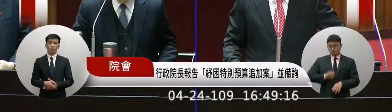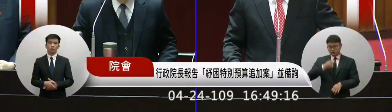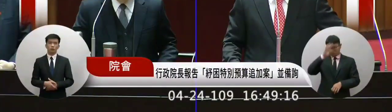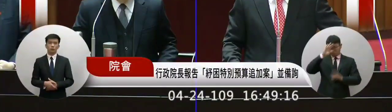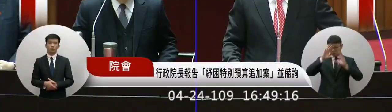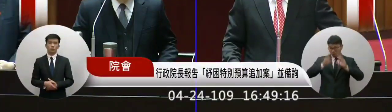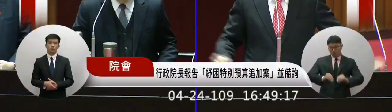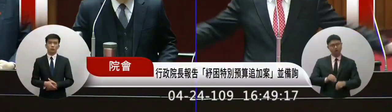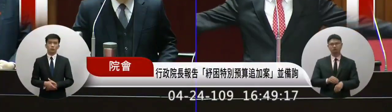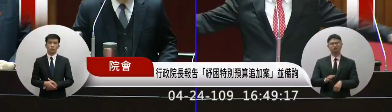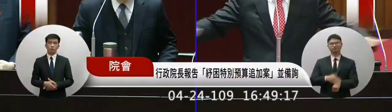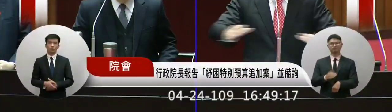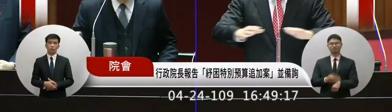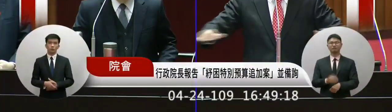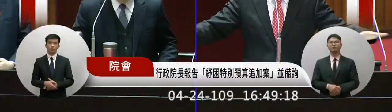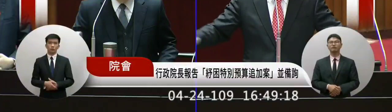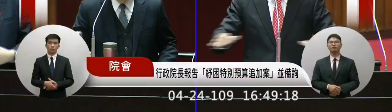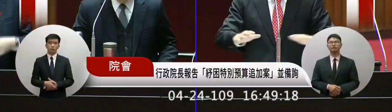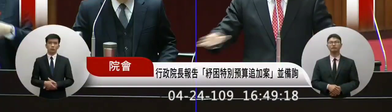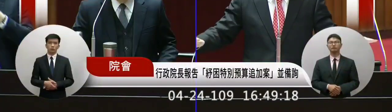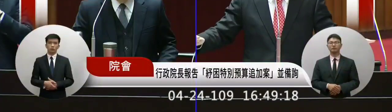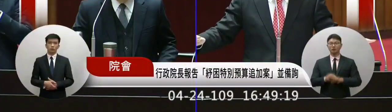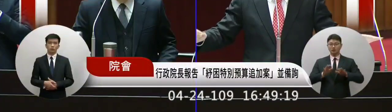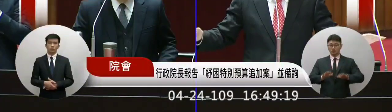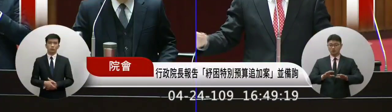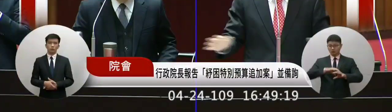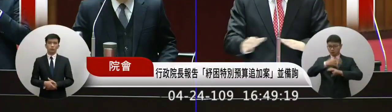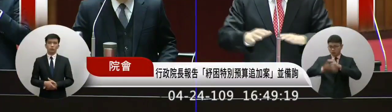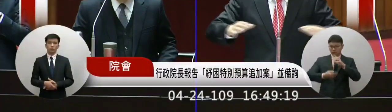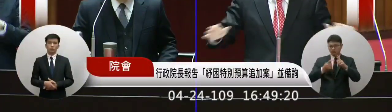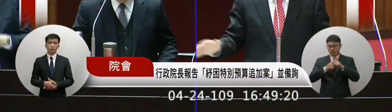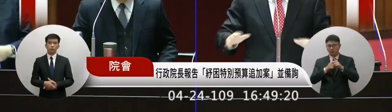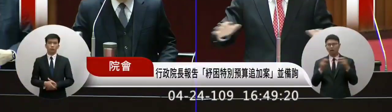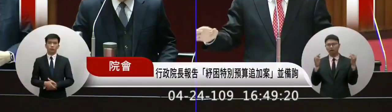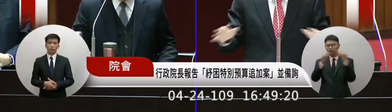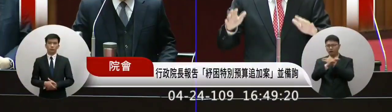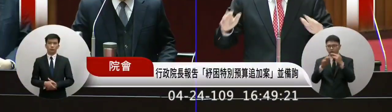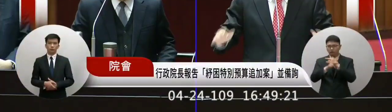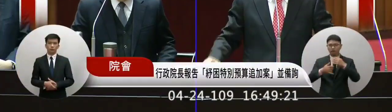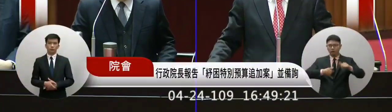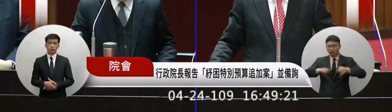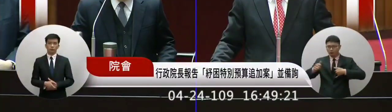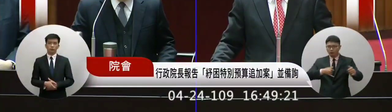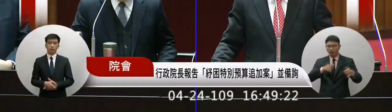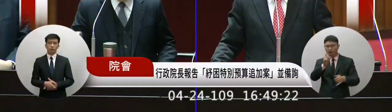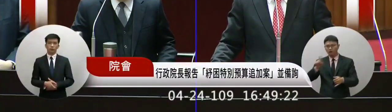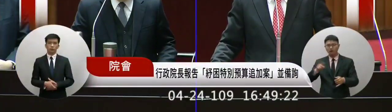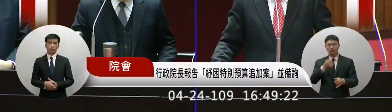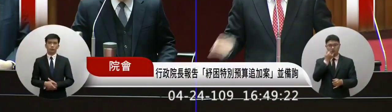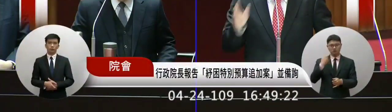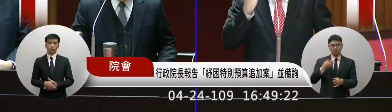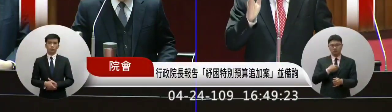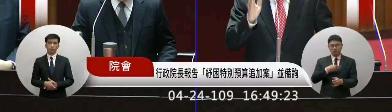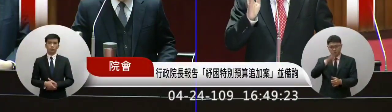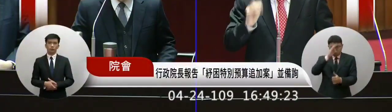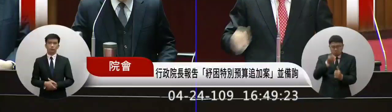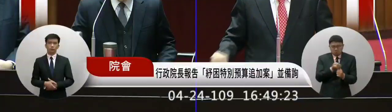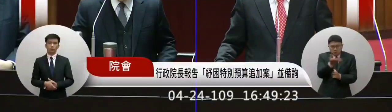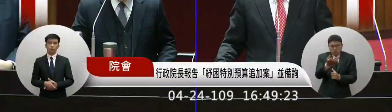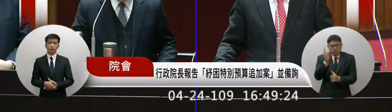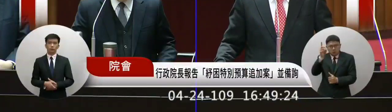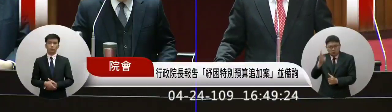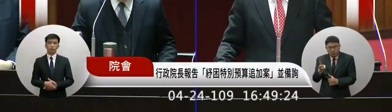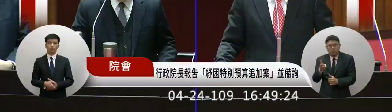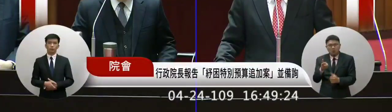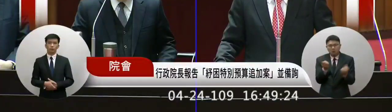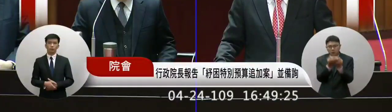解，所以全世界的人流移动都会造成不断的23次的感染。我希望院